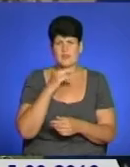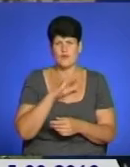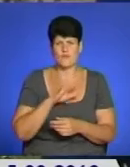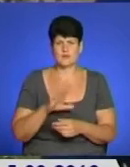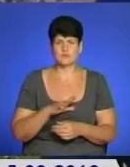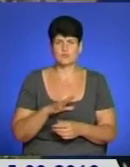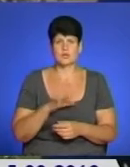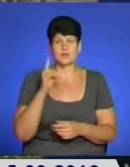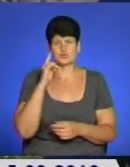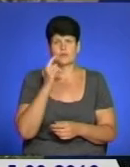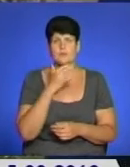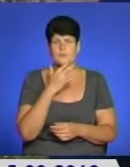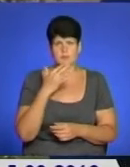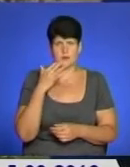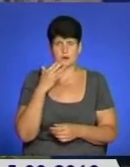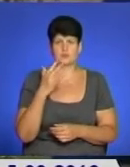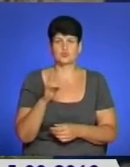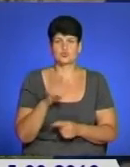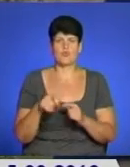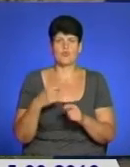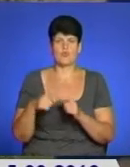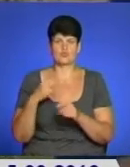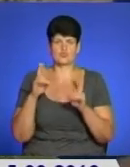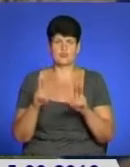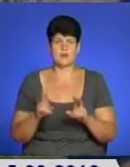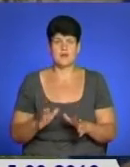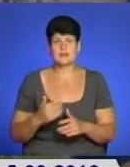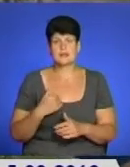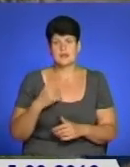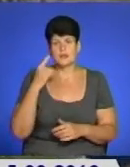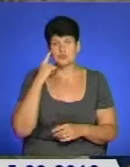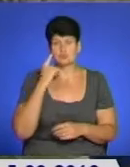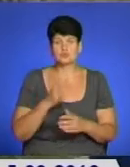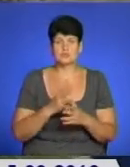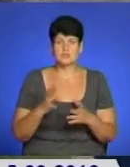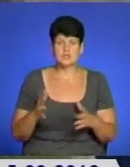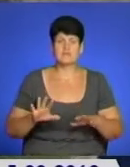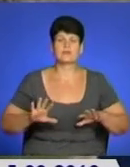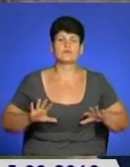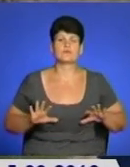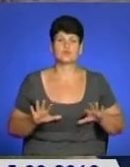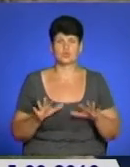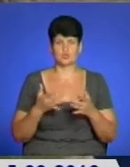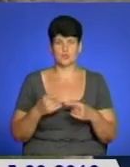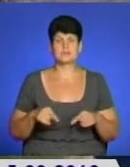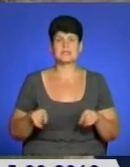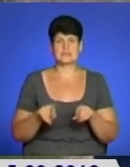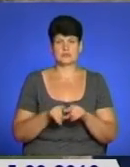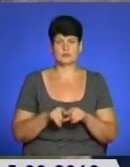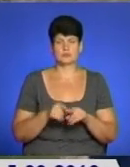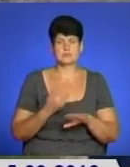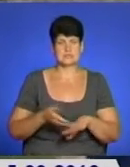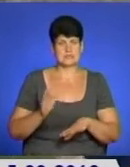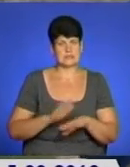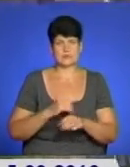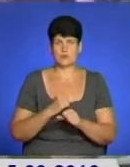чула багато, що порушують правила. Ну, я думаю, що це більше від втоми також, бо все-таки складна